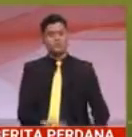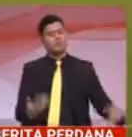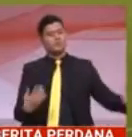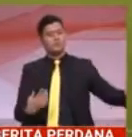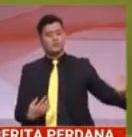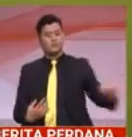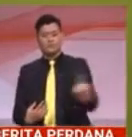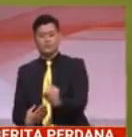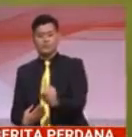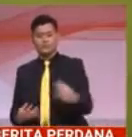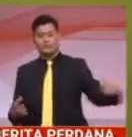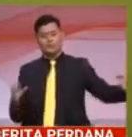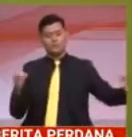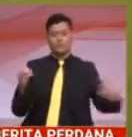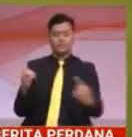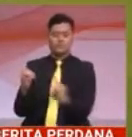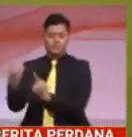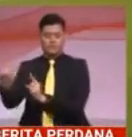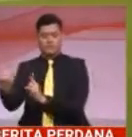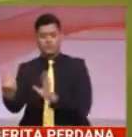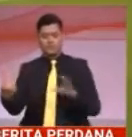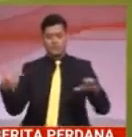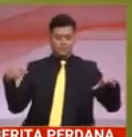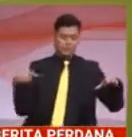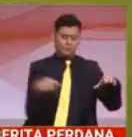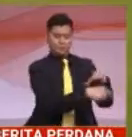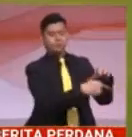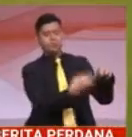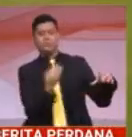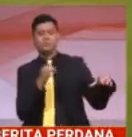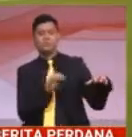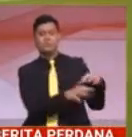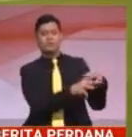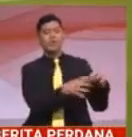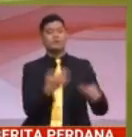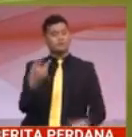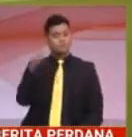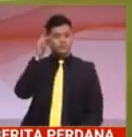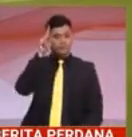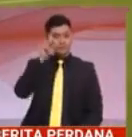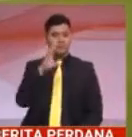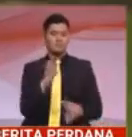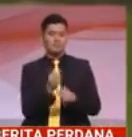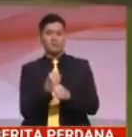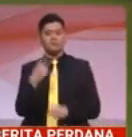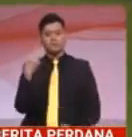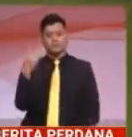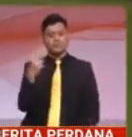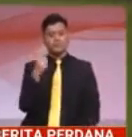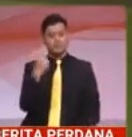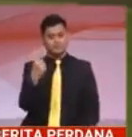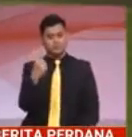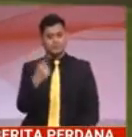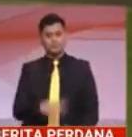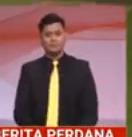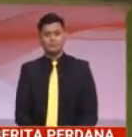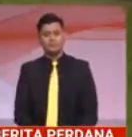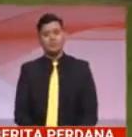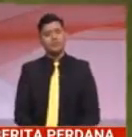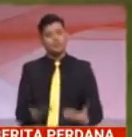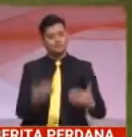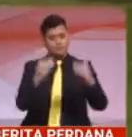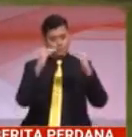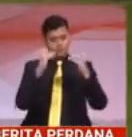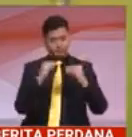Rosli melepaskan half volley kencang menggegarkan gawang Terengganu FC 2. Engku Muhammad Syakir menyamakan kedudukan pada minit